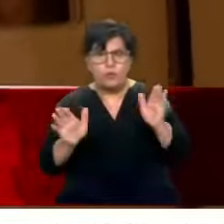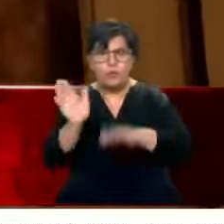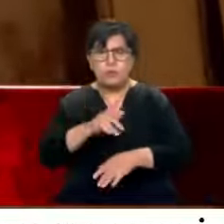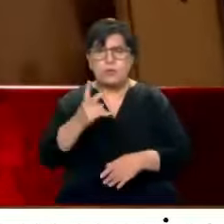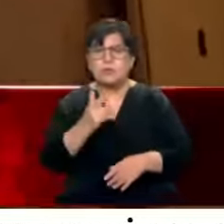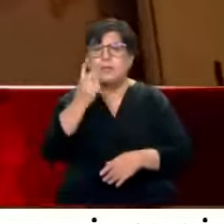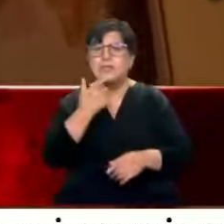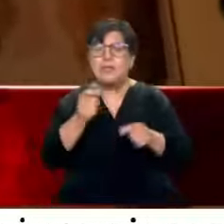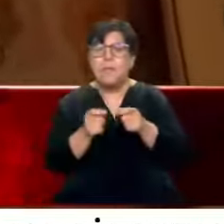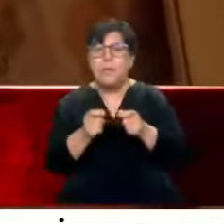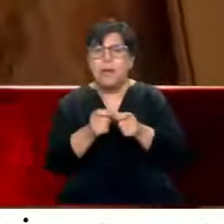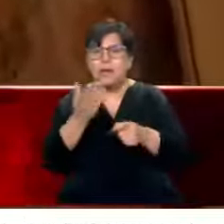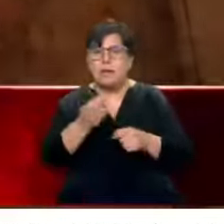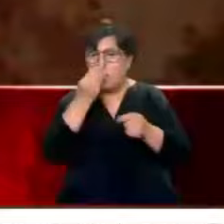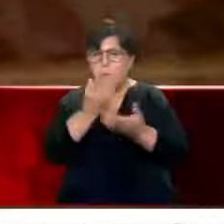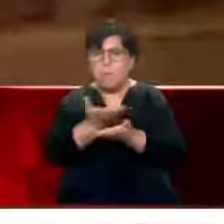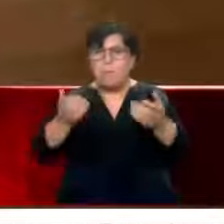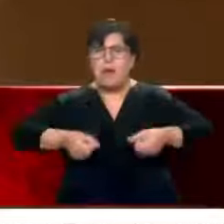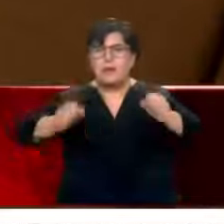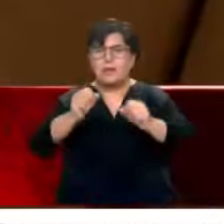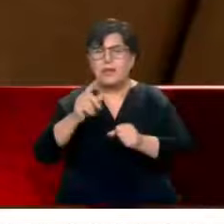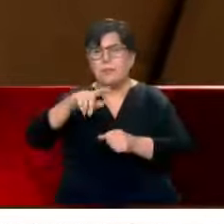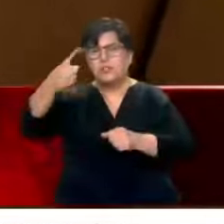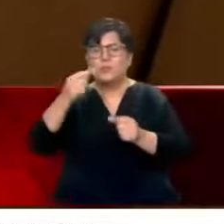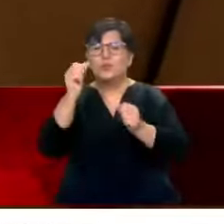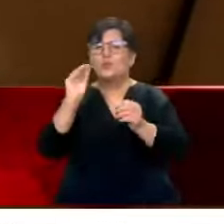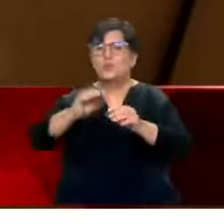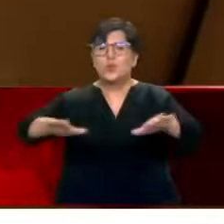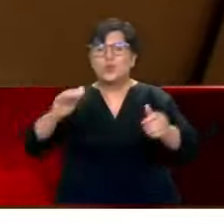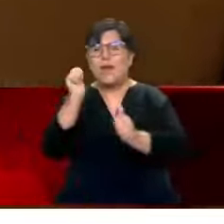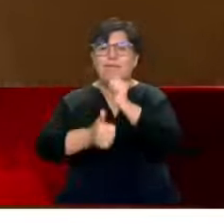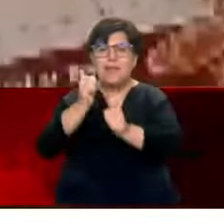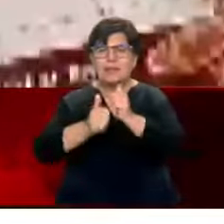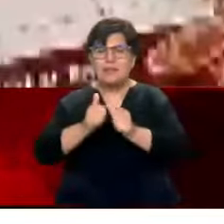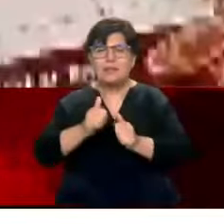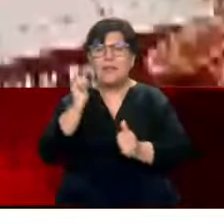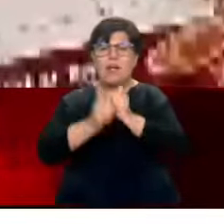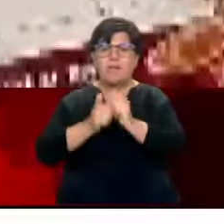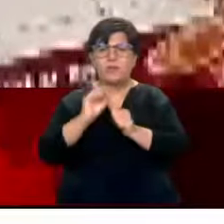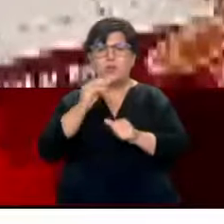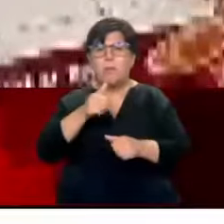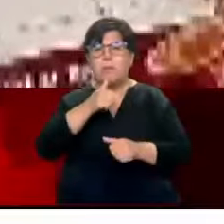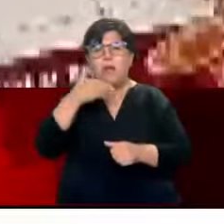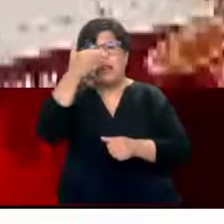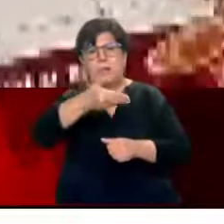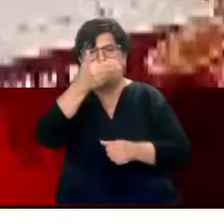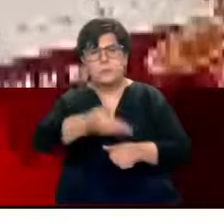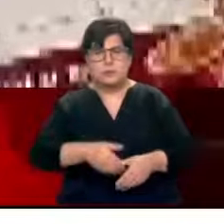7 yaşındaki Bayram parkta bir çocukla kavga etti. Kavga ettiği çocuk babasına durumu anlattı.